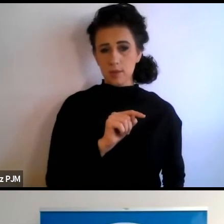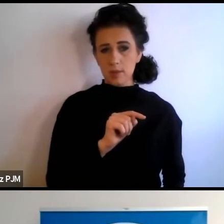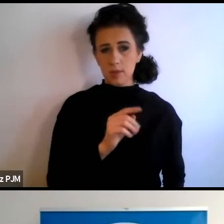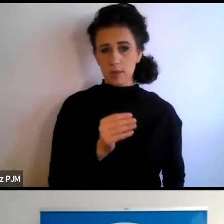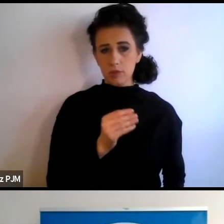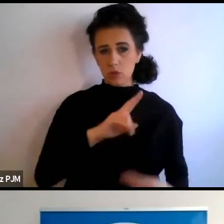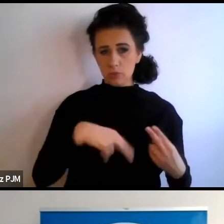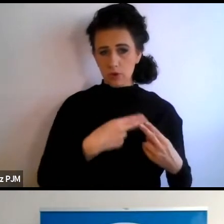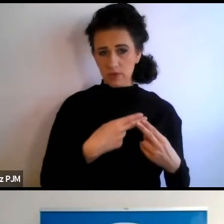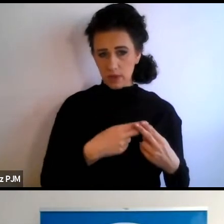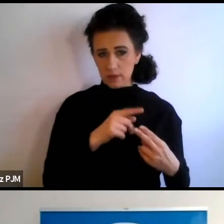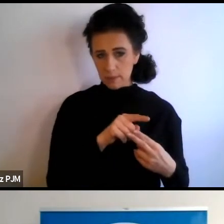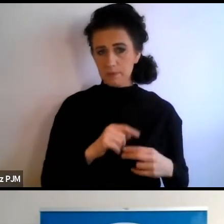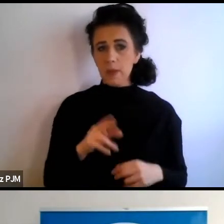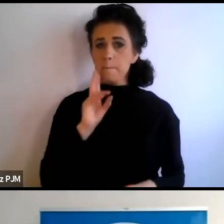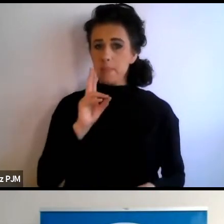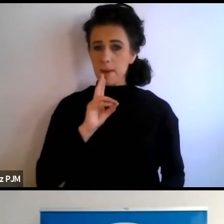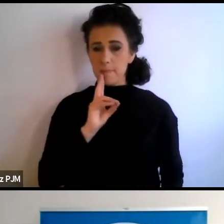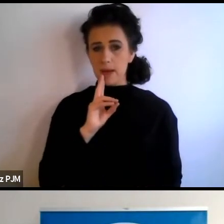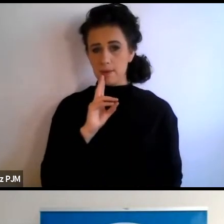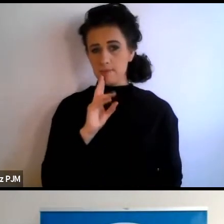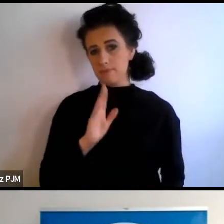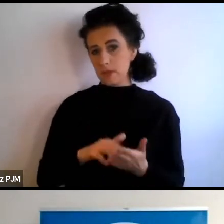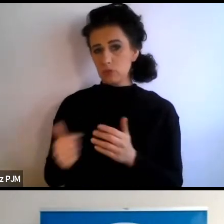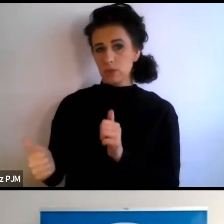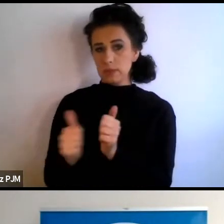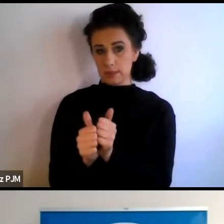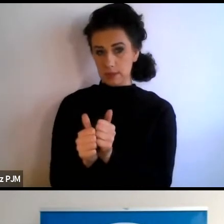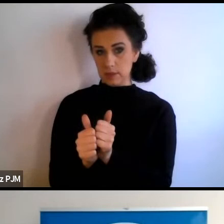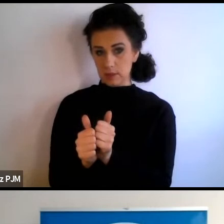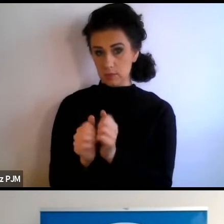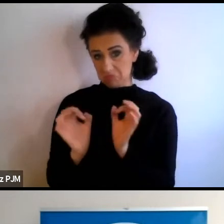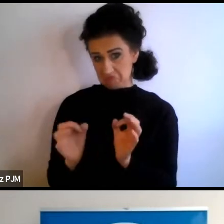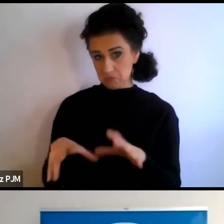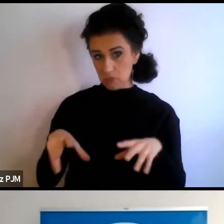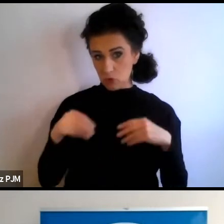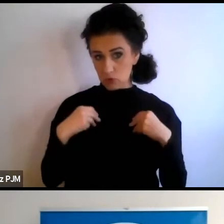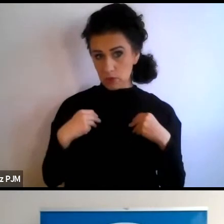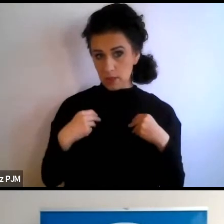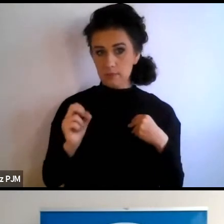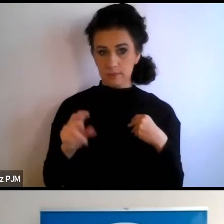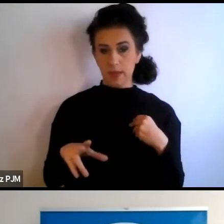mama studentki asystentką, też już były takie przypadki.